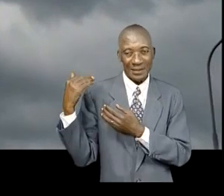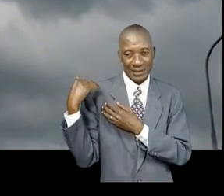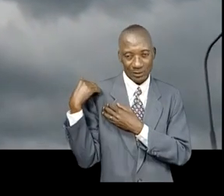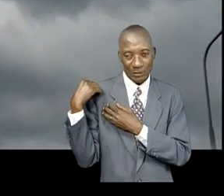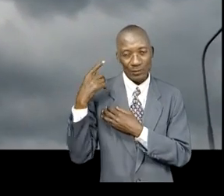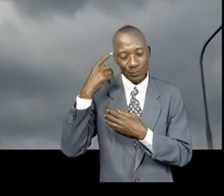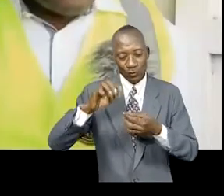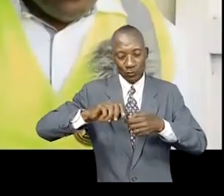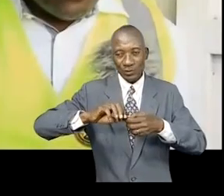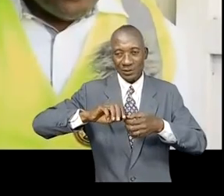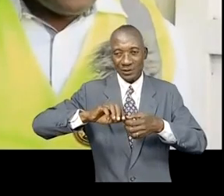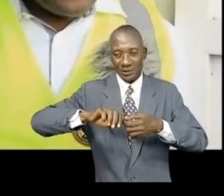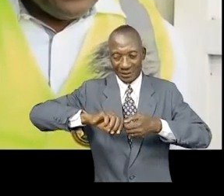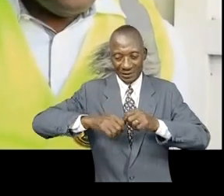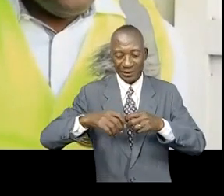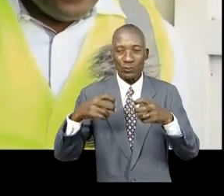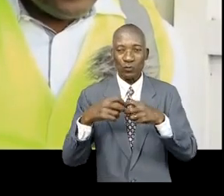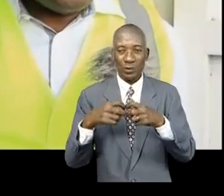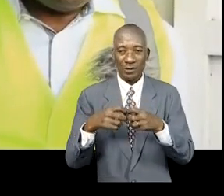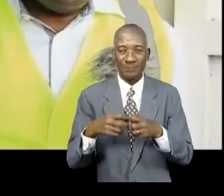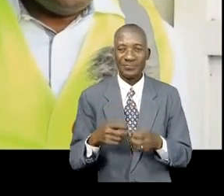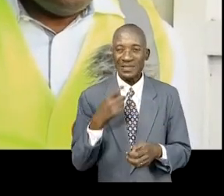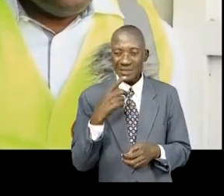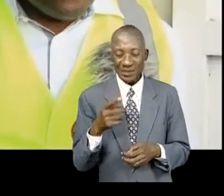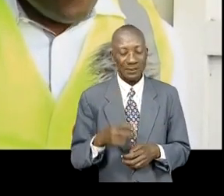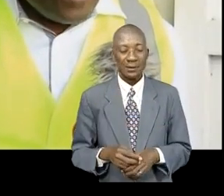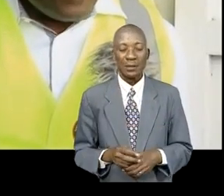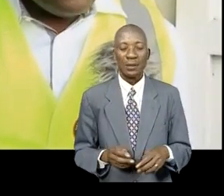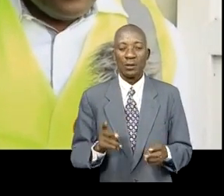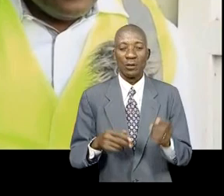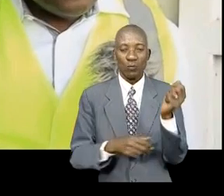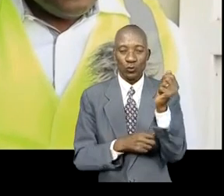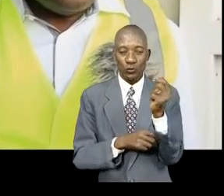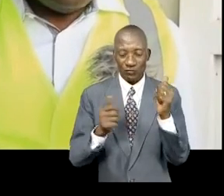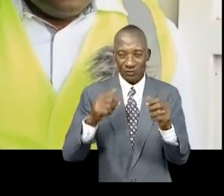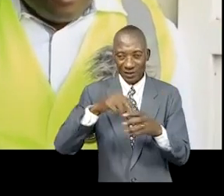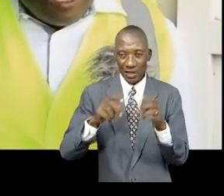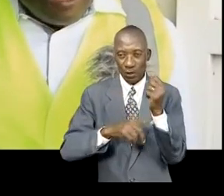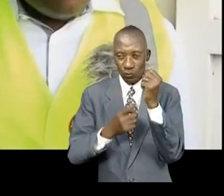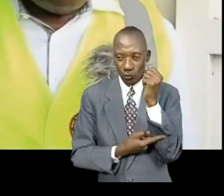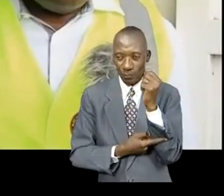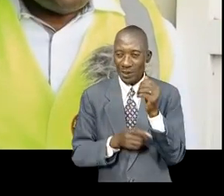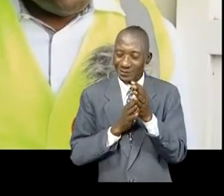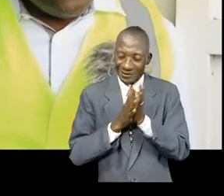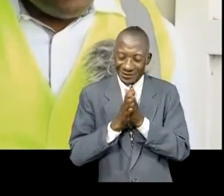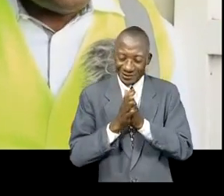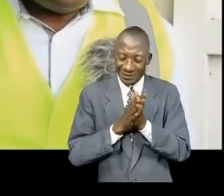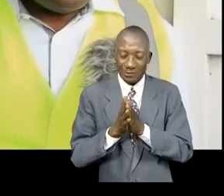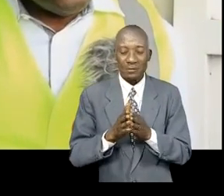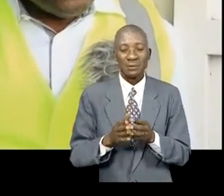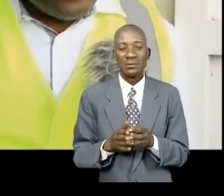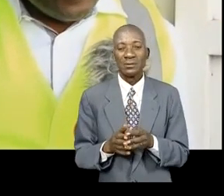La population de Goma est habituée à la qualité de l'énergie que lui livre Virunga Energy. Et bien sûr, vient